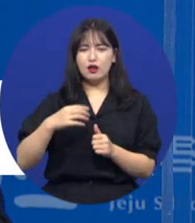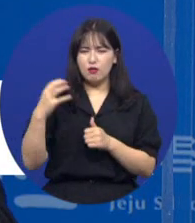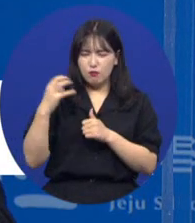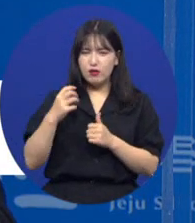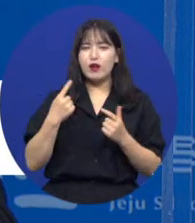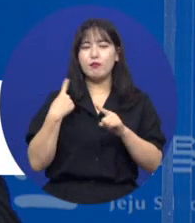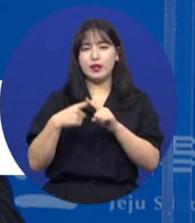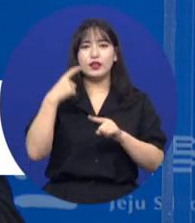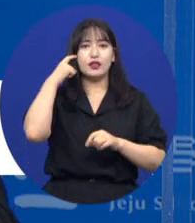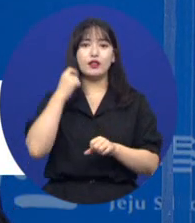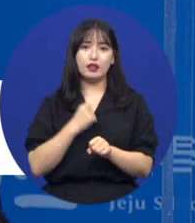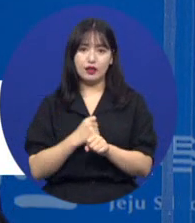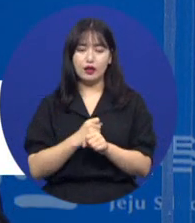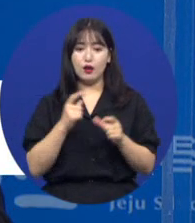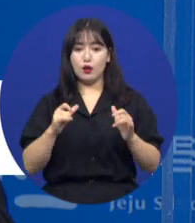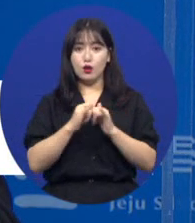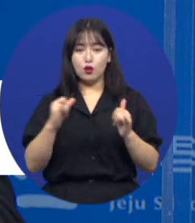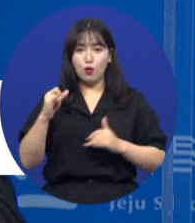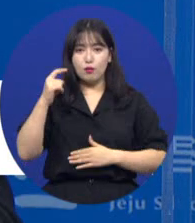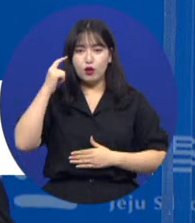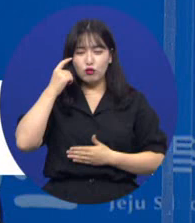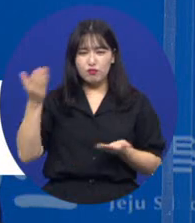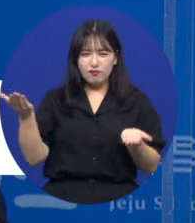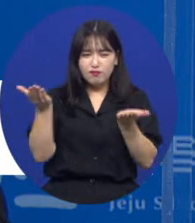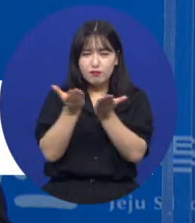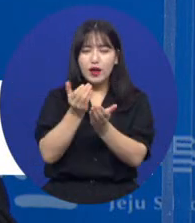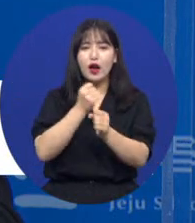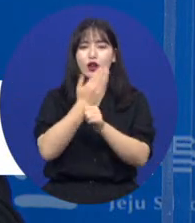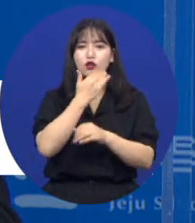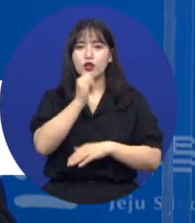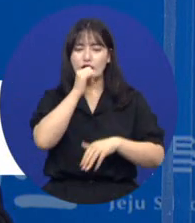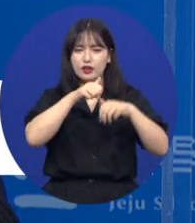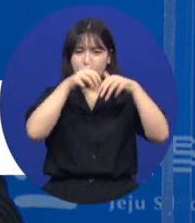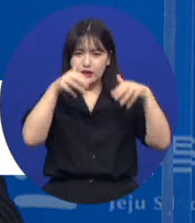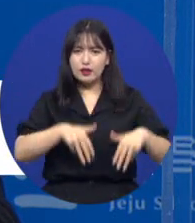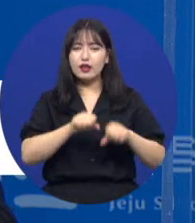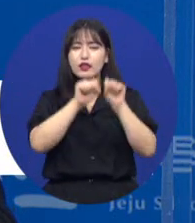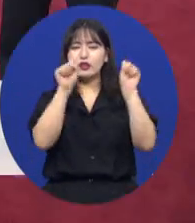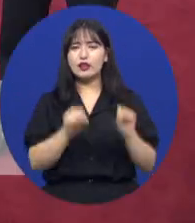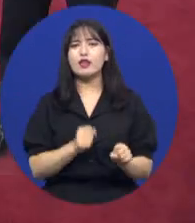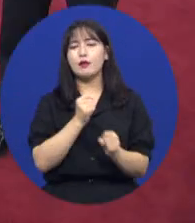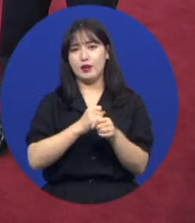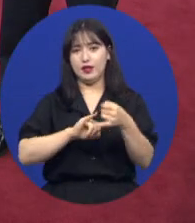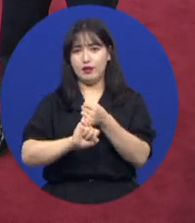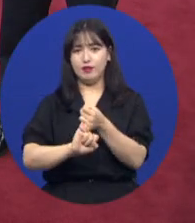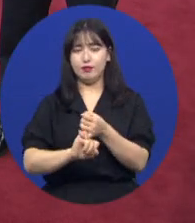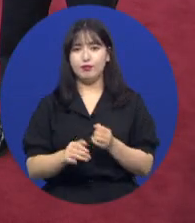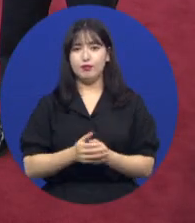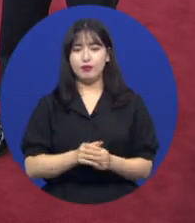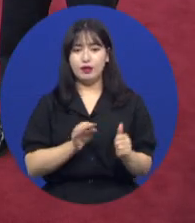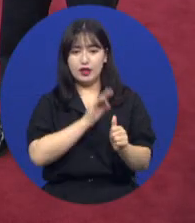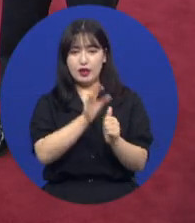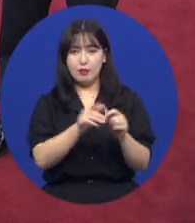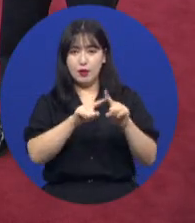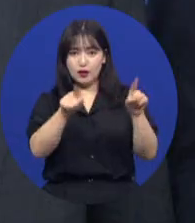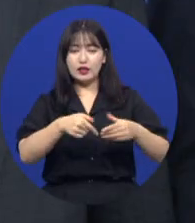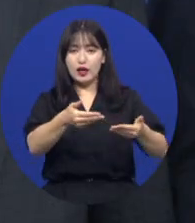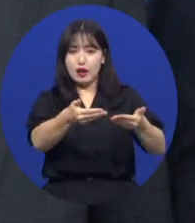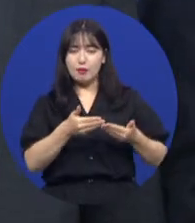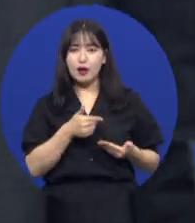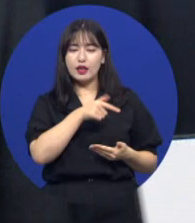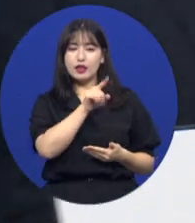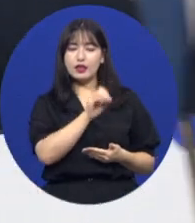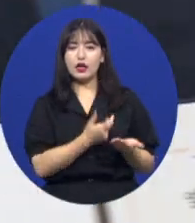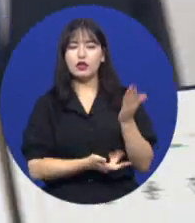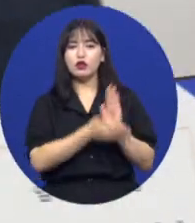도민들의 눈높이에 부응할 수 있는 발탁 인사 시스템을 만들어 나가겠습니다 임명장을 받은 강 병 3